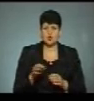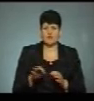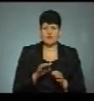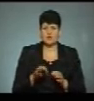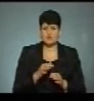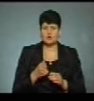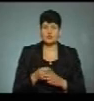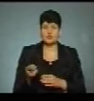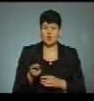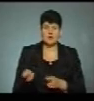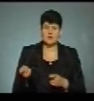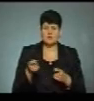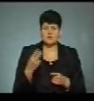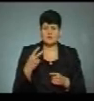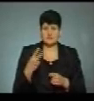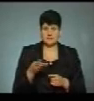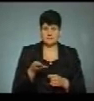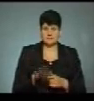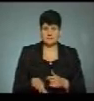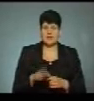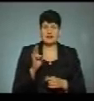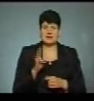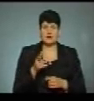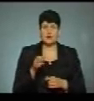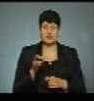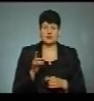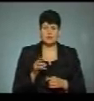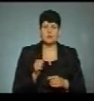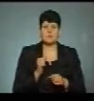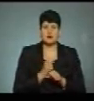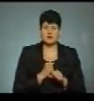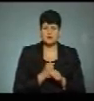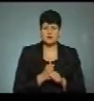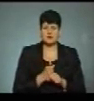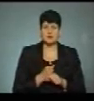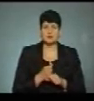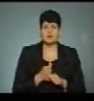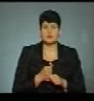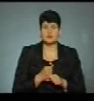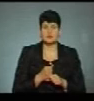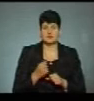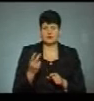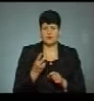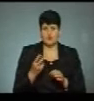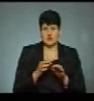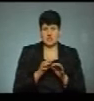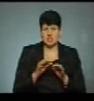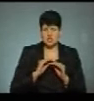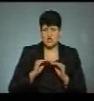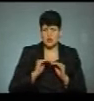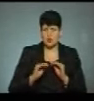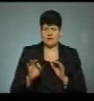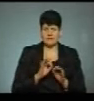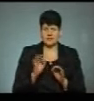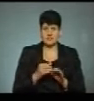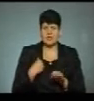До Тернополя привезла 20 із них. Ніна Гончарук працює у техніці двоїтрошарова вишивка. Я працюю суто